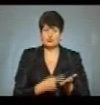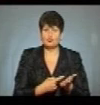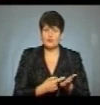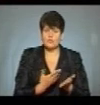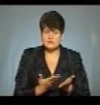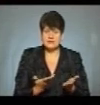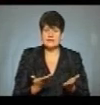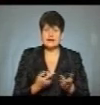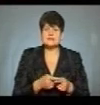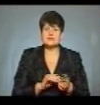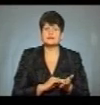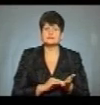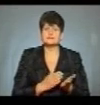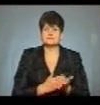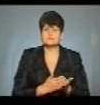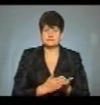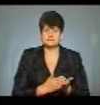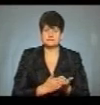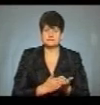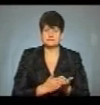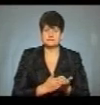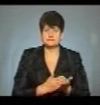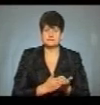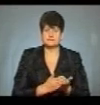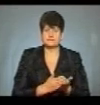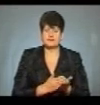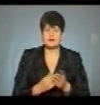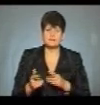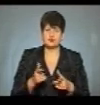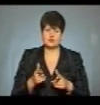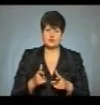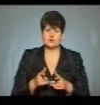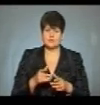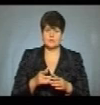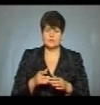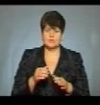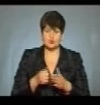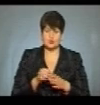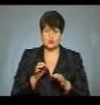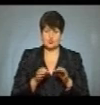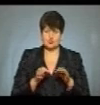би це обґрунтовувалося. На стадії підготовки судового засідання суд вправі